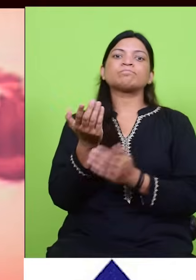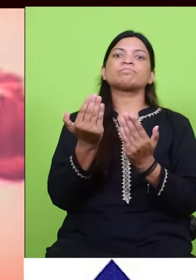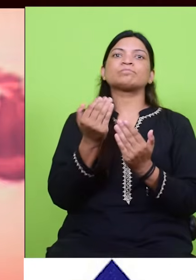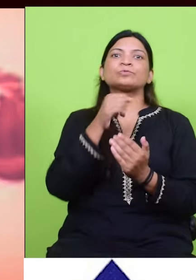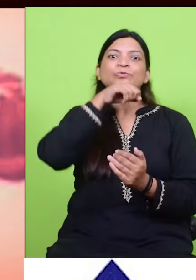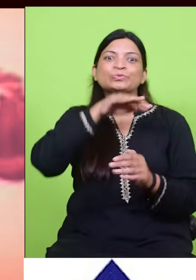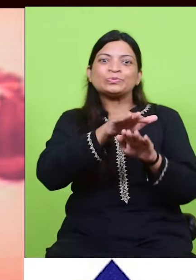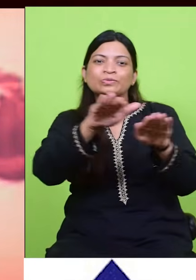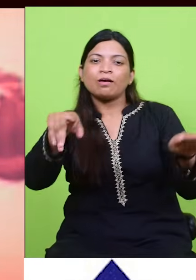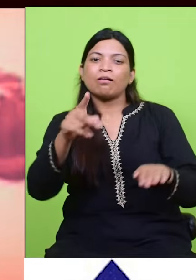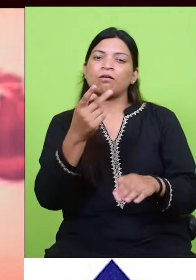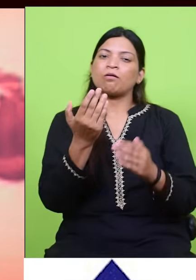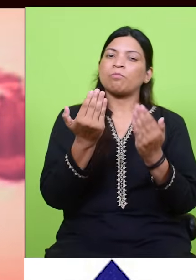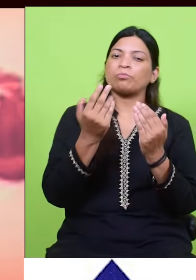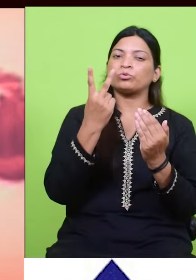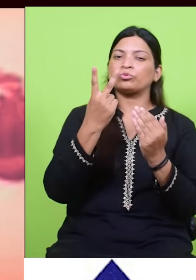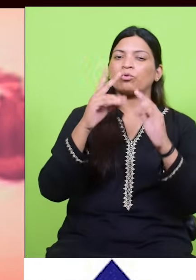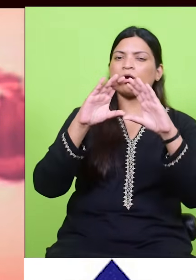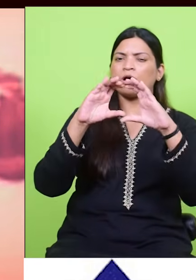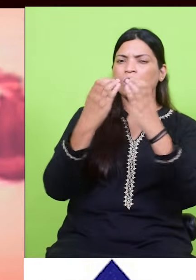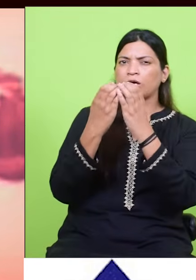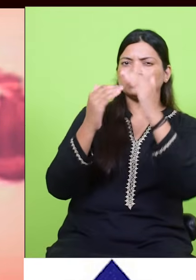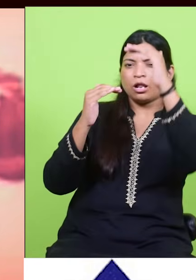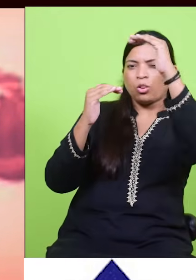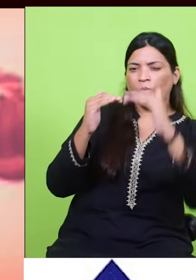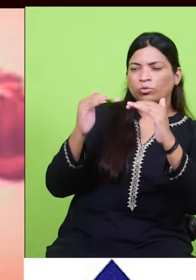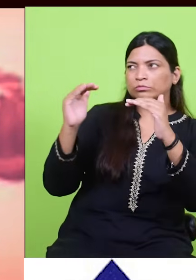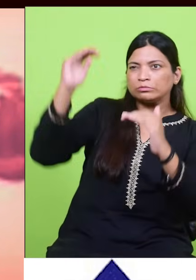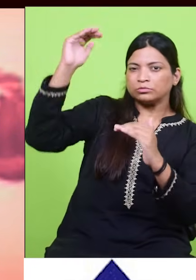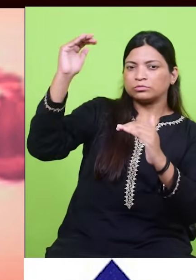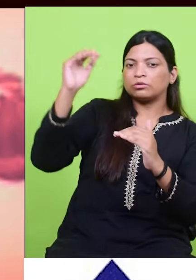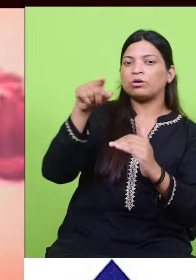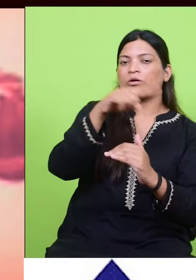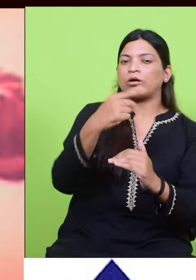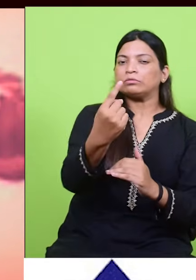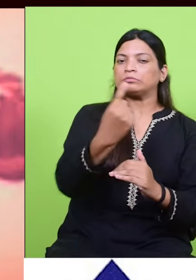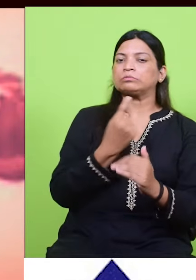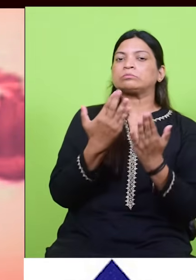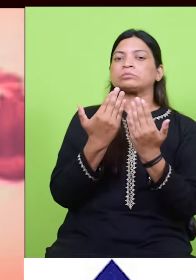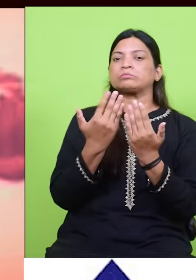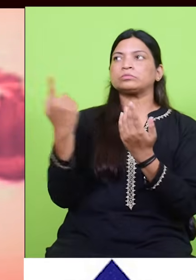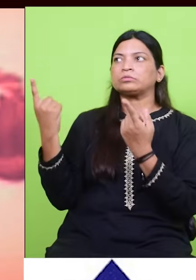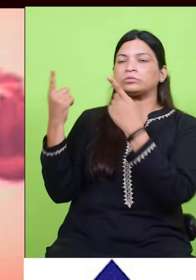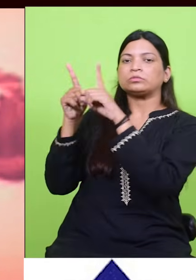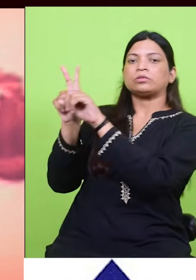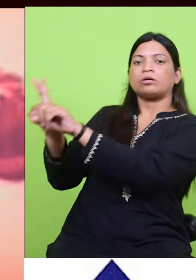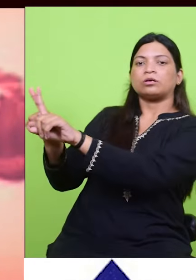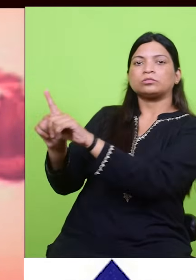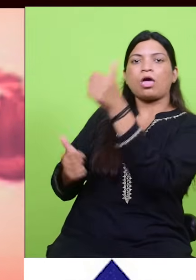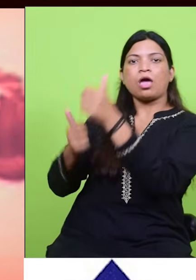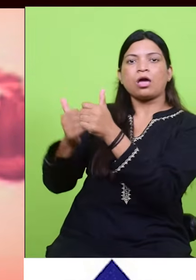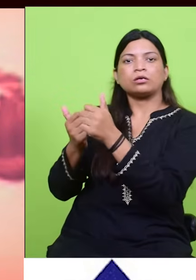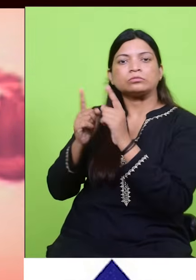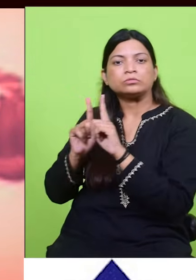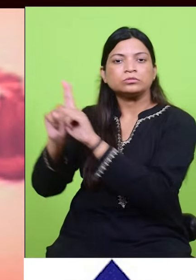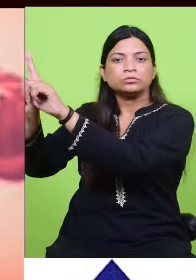हाँ, इनमें से कोई बच्चा राइटर बन सकता है जो 2 क्लास छोटा है। तो एक लेटर रिप्रेजेंटेशन माध्यमिक शिक्षा मंडल जो बोर्ड